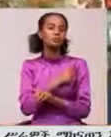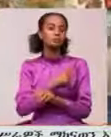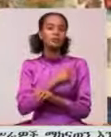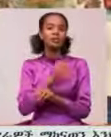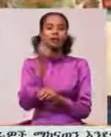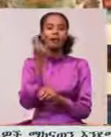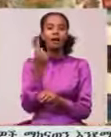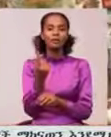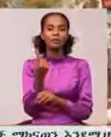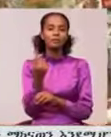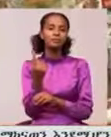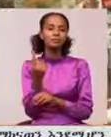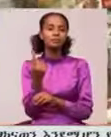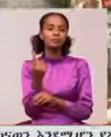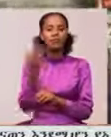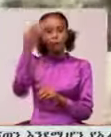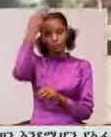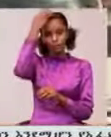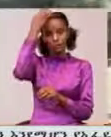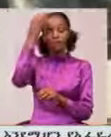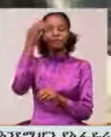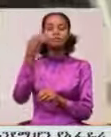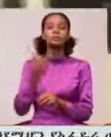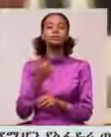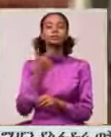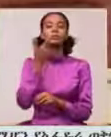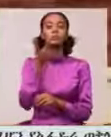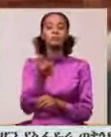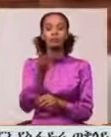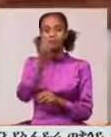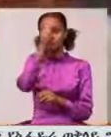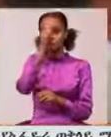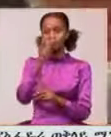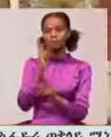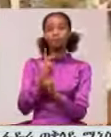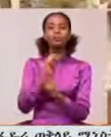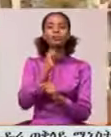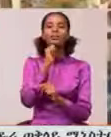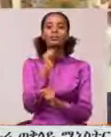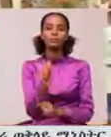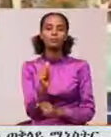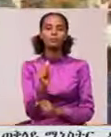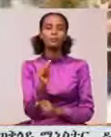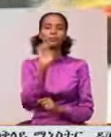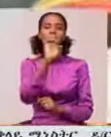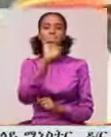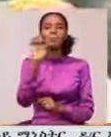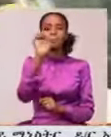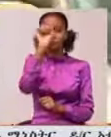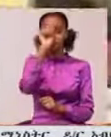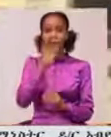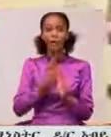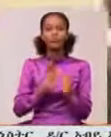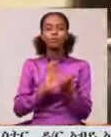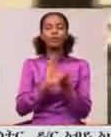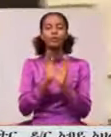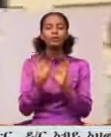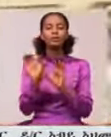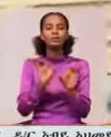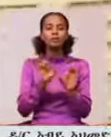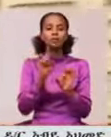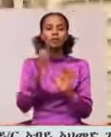ከአንድ መንግስት ነኝ ከሚል አካል የማይጠበቅ ኢሰብአዊ የሆነ ድርጊት እንደተፈጸመው